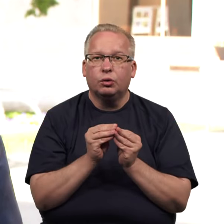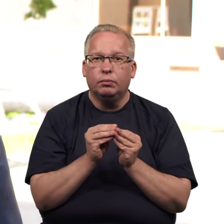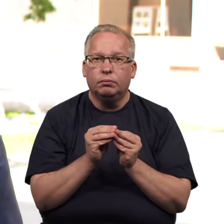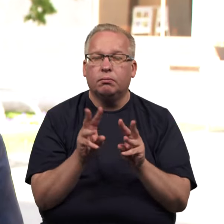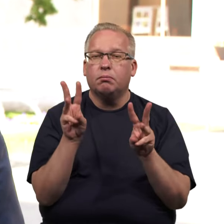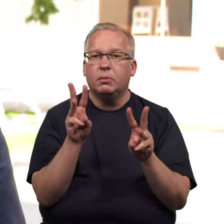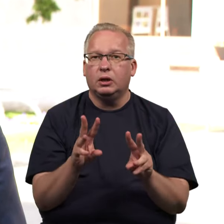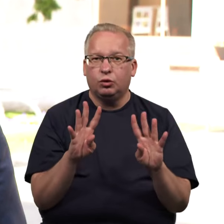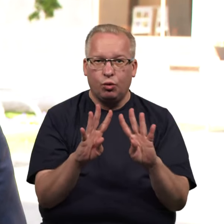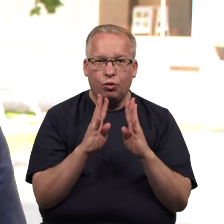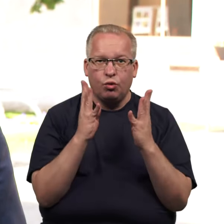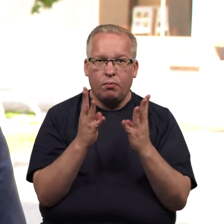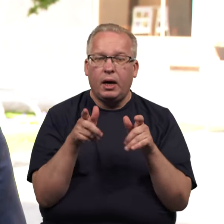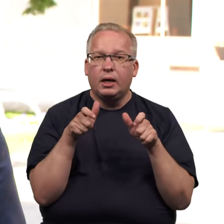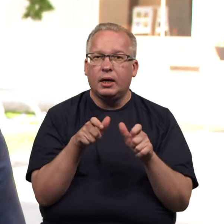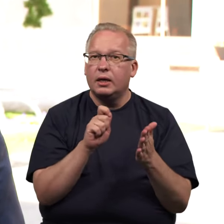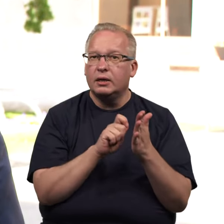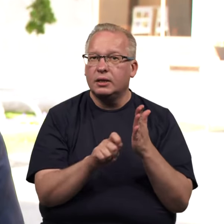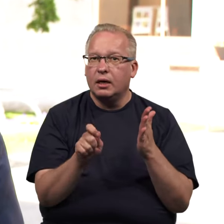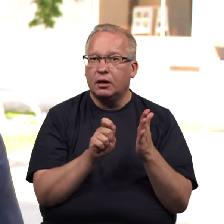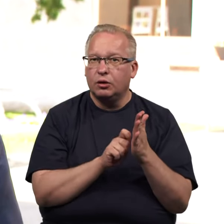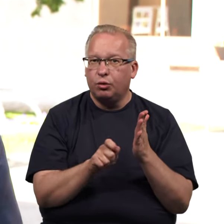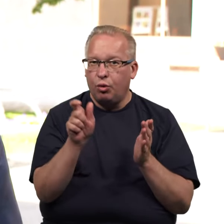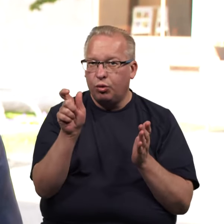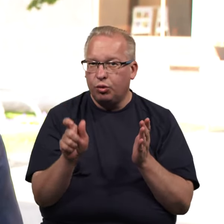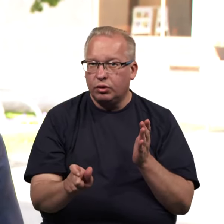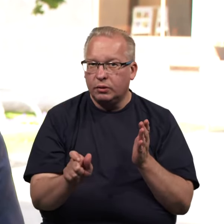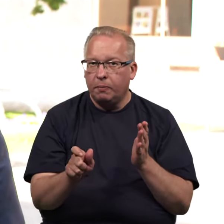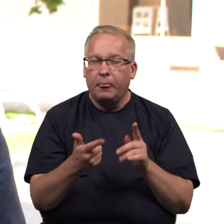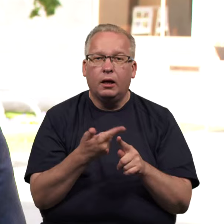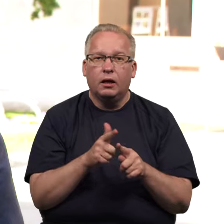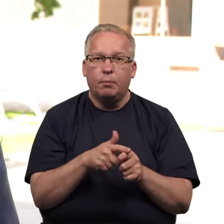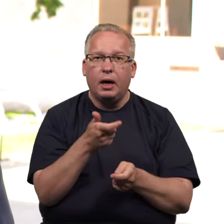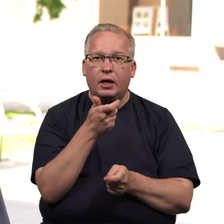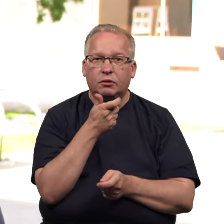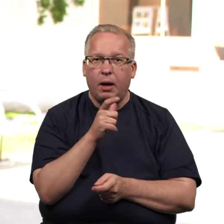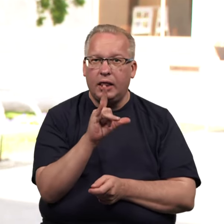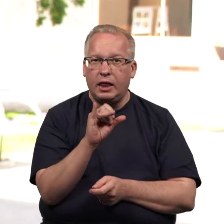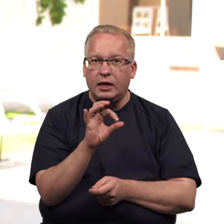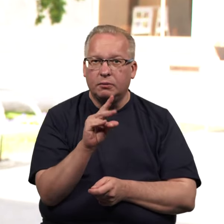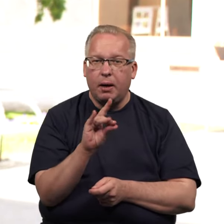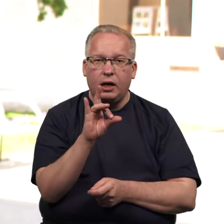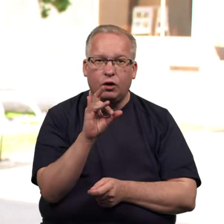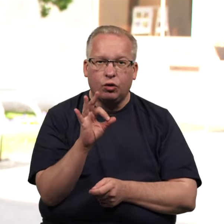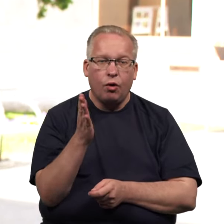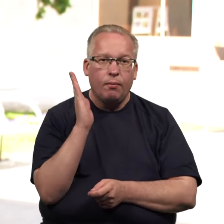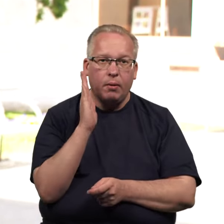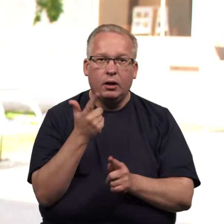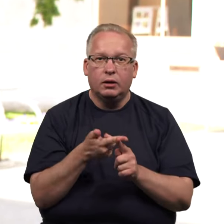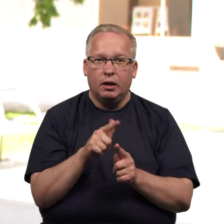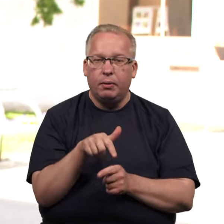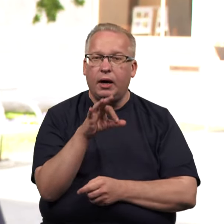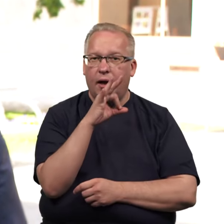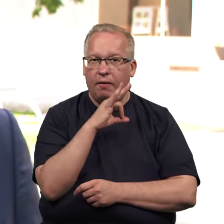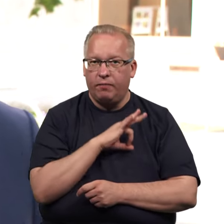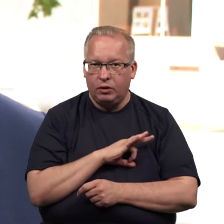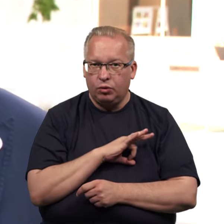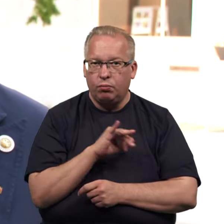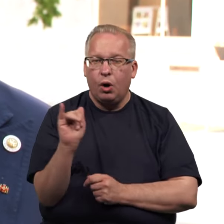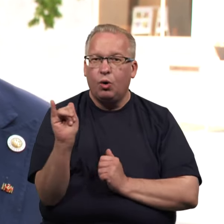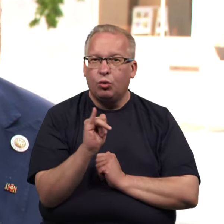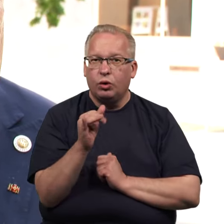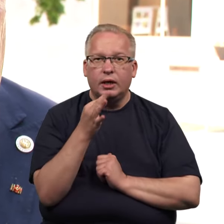ministrų komitetas ir generalinis sekretorius po labai įspūdingo Gabrieliaus Landsbergio pasisakymo, labai efektyvaus, kuris